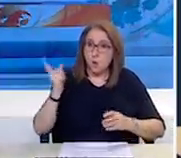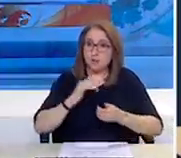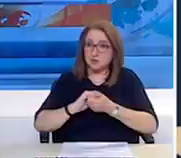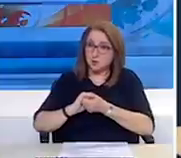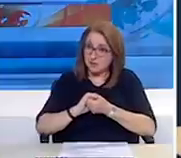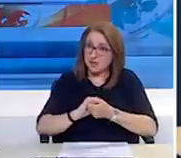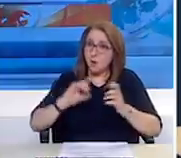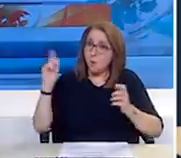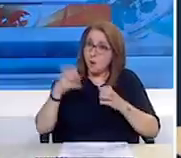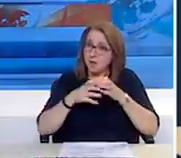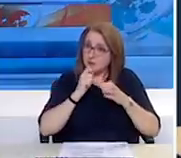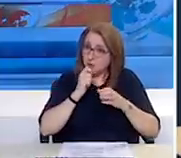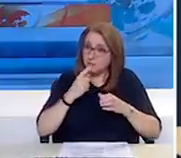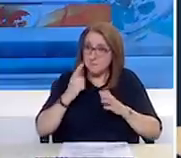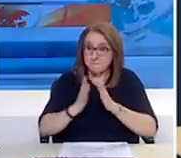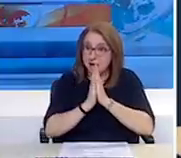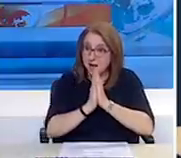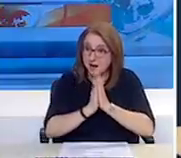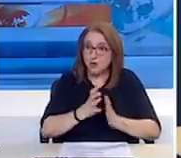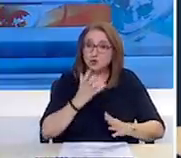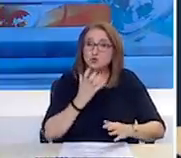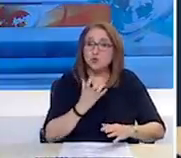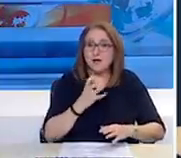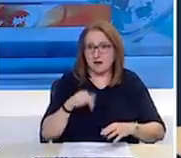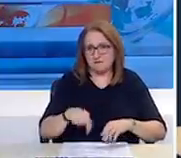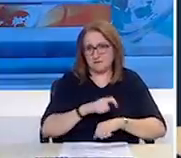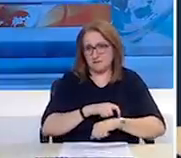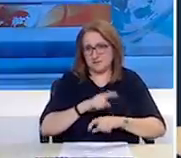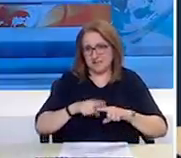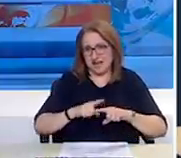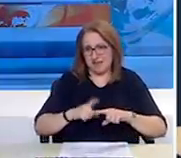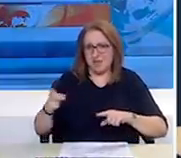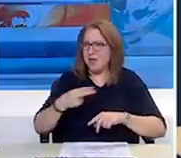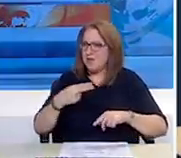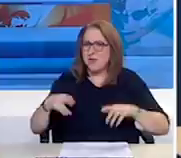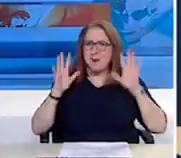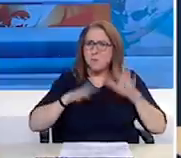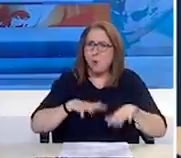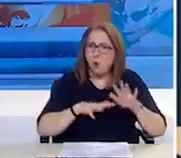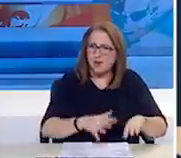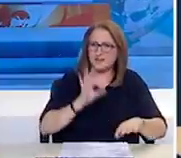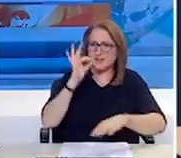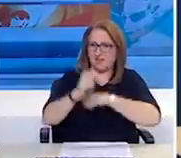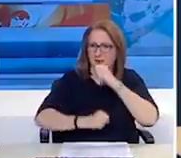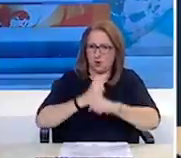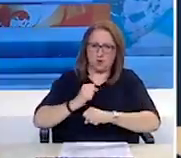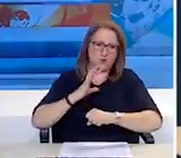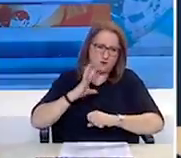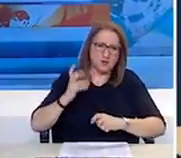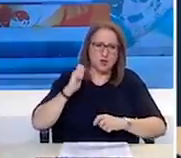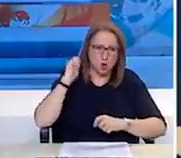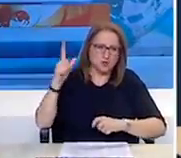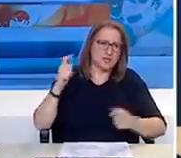δυνάμεις να αναγνωρίσουμε τη στάση τους στην κρισιμότητα των στιγμών και τους κινδύνους. Όχι μόνο για τα ίδια τα μέλη τους, αλλά και για τη δημόσια υγεία.